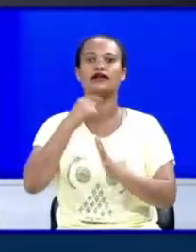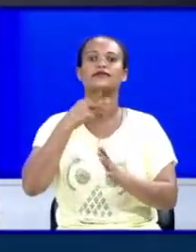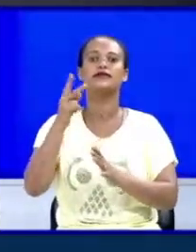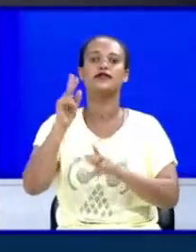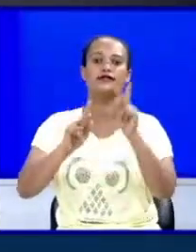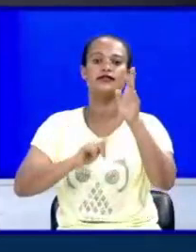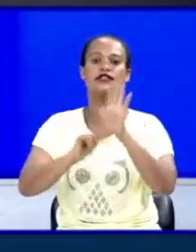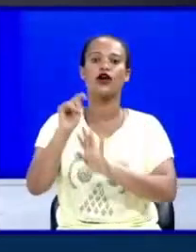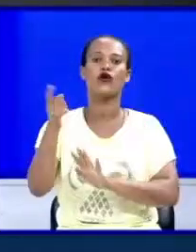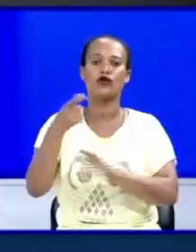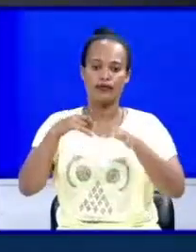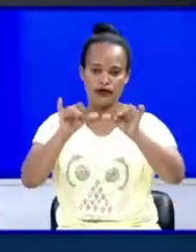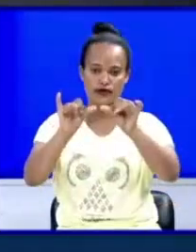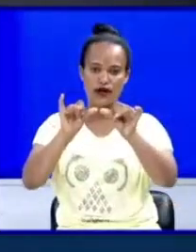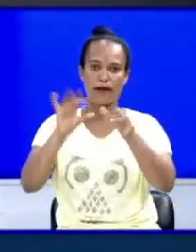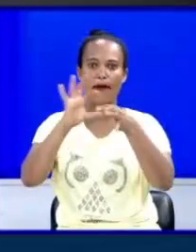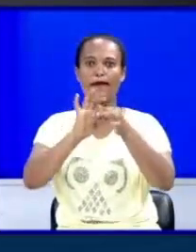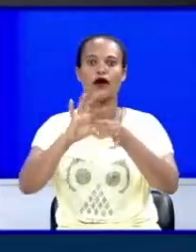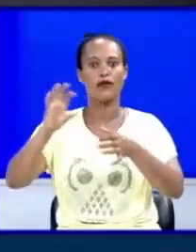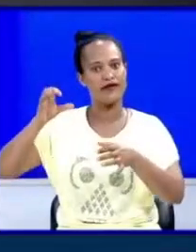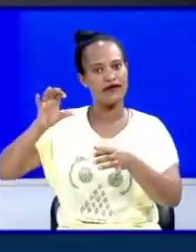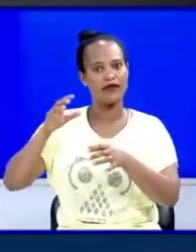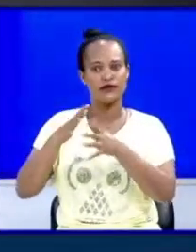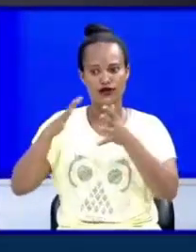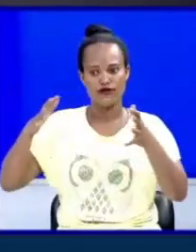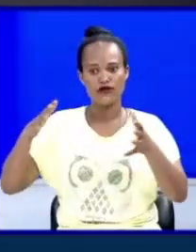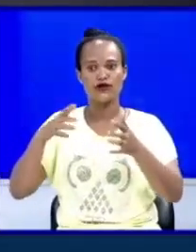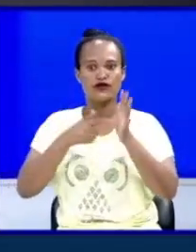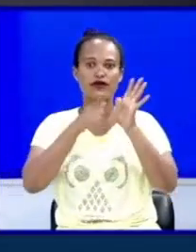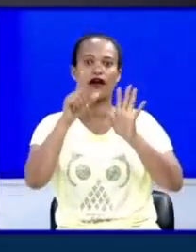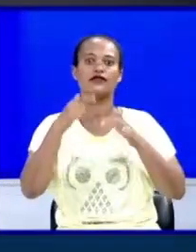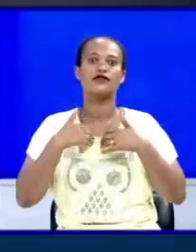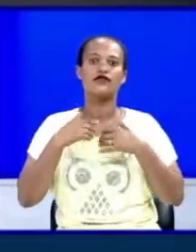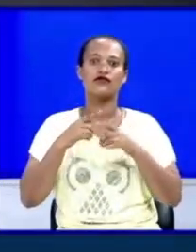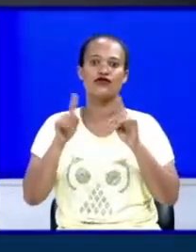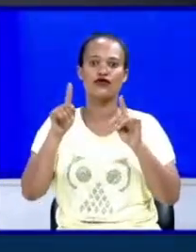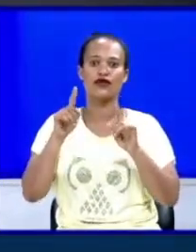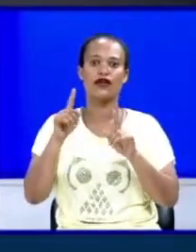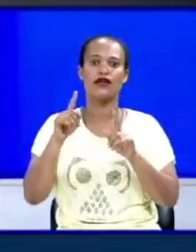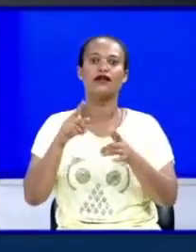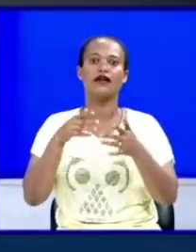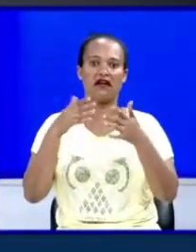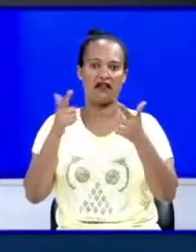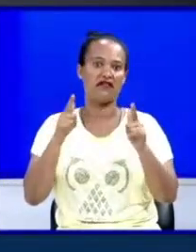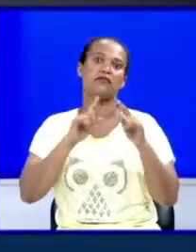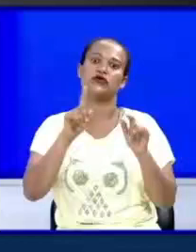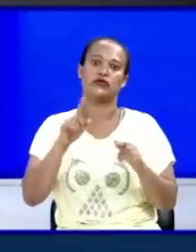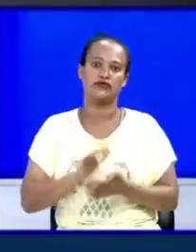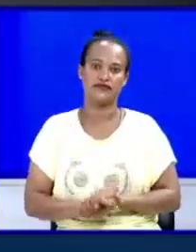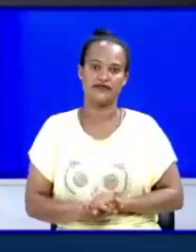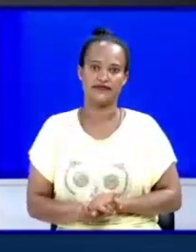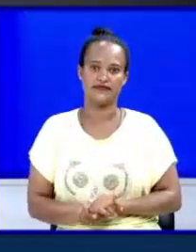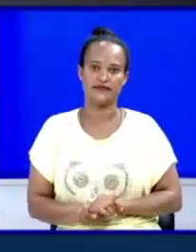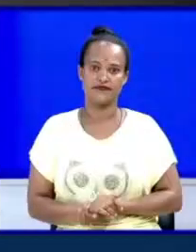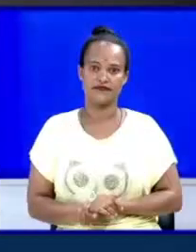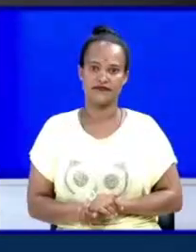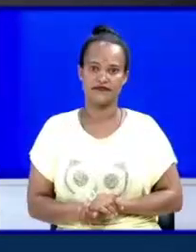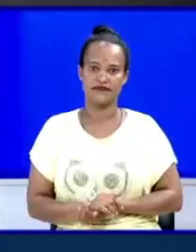ትግራይ ኮይኖም ምቕፃሎም ኣብ ማሕበራዊ ሚድያ ብሰፊሕ ዝቃላሕ ዘሎ ፍሉይ ተጓንፎ ኮይኑ ኣሎ